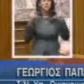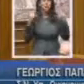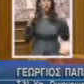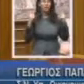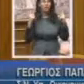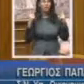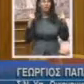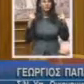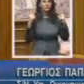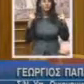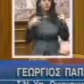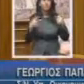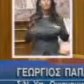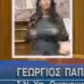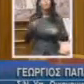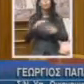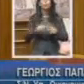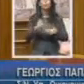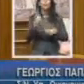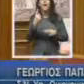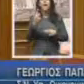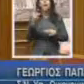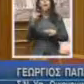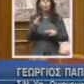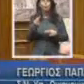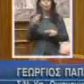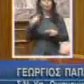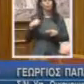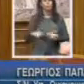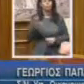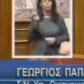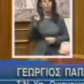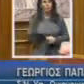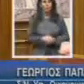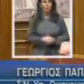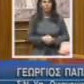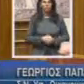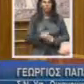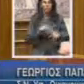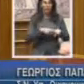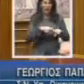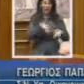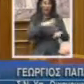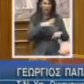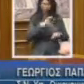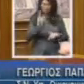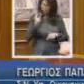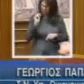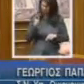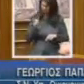Νέας Δημοκρατίας δεν προσέθεσε ούτε ένα ευρώ στο δημόσιο χρέος». Το ακούν οι Έλληνες πολίτες και